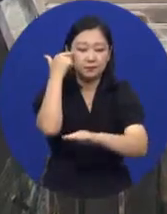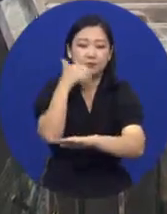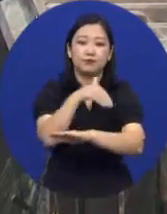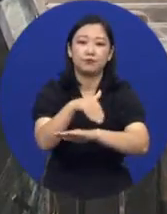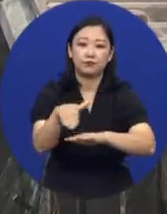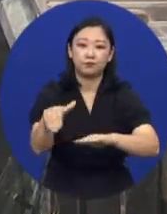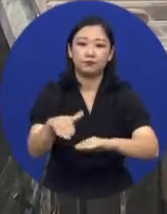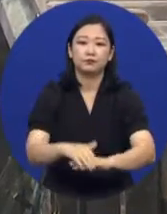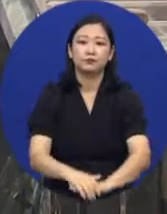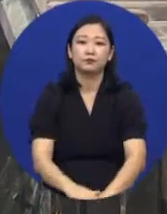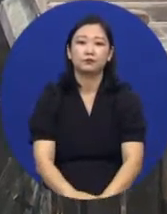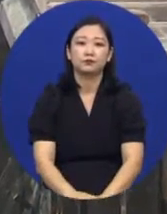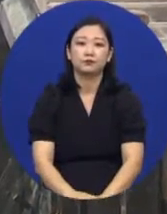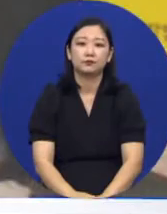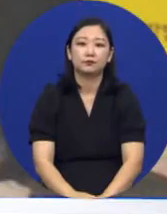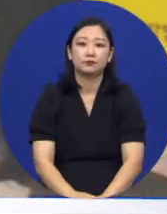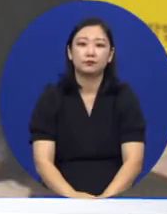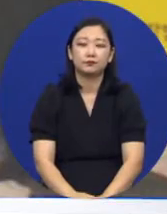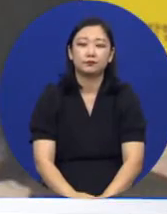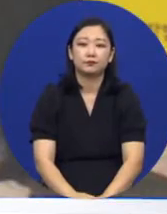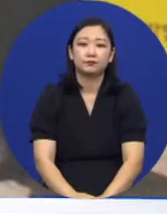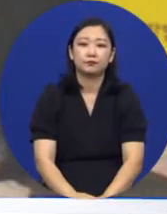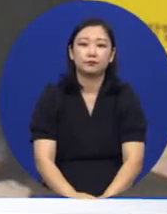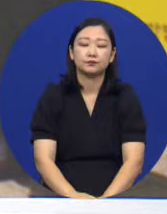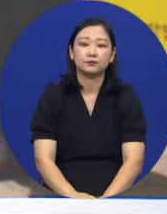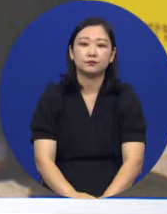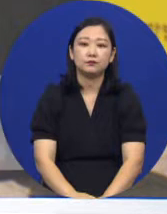뉴스 이따금입니다.